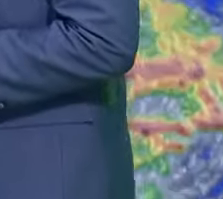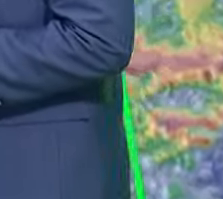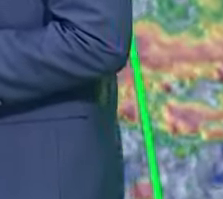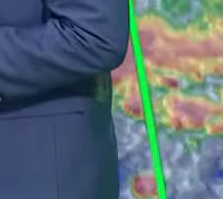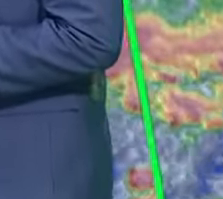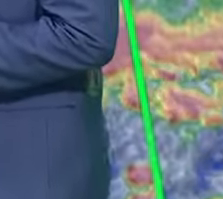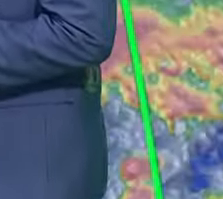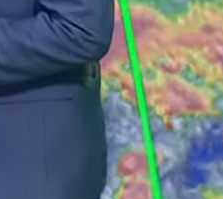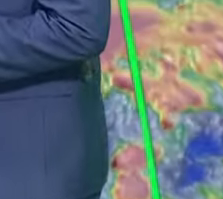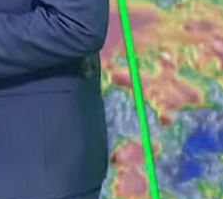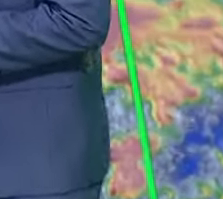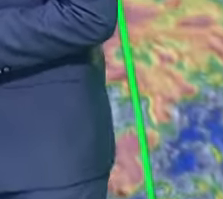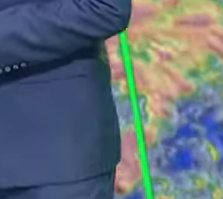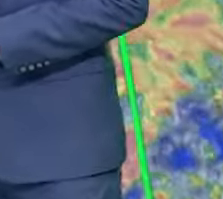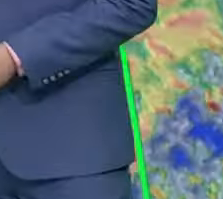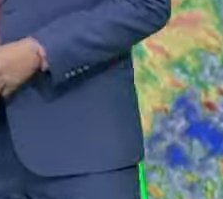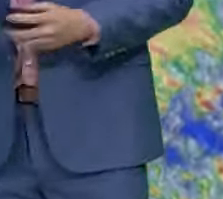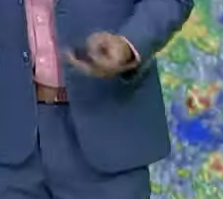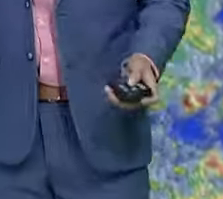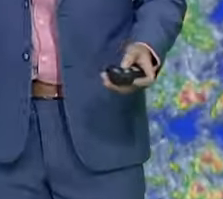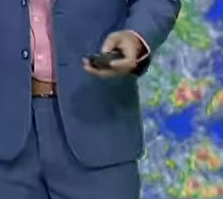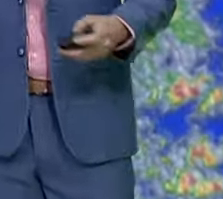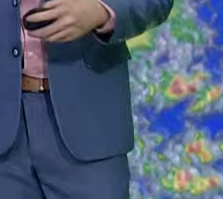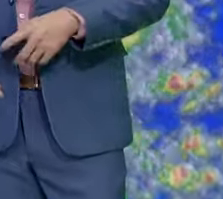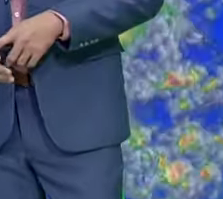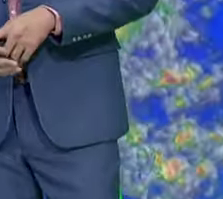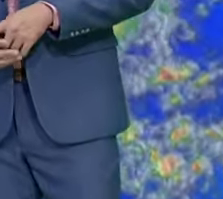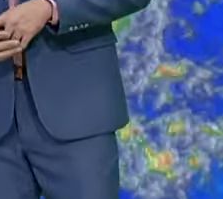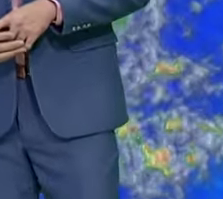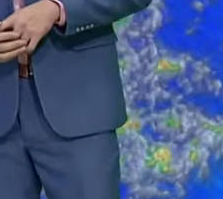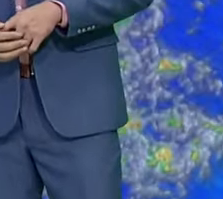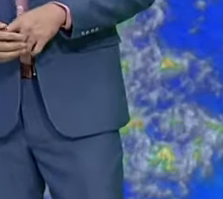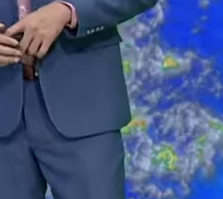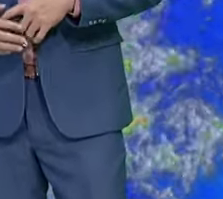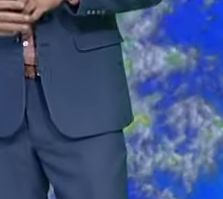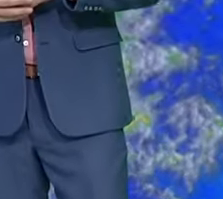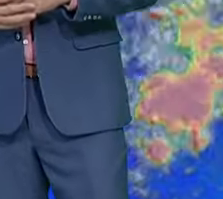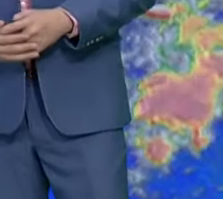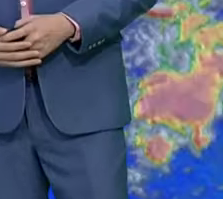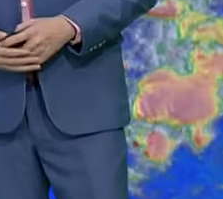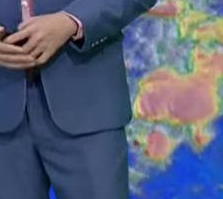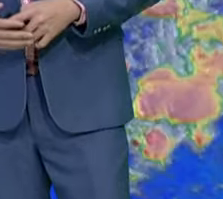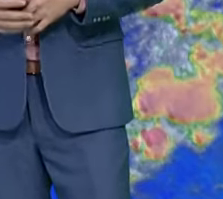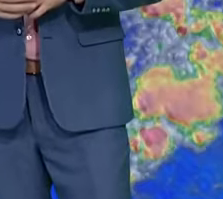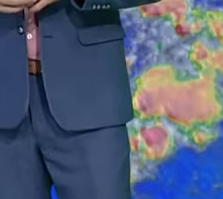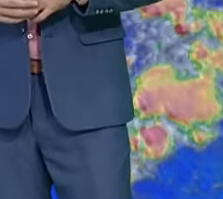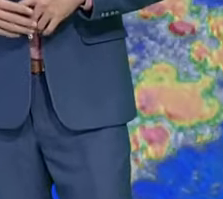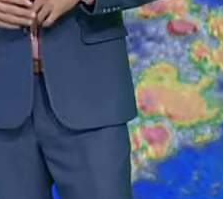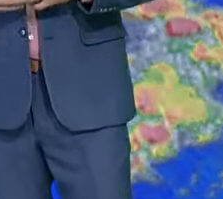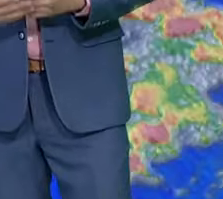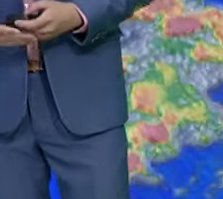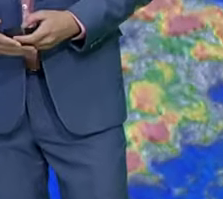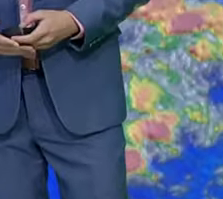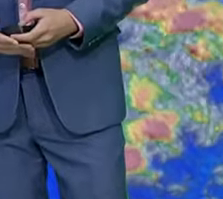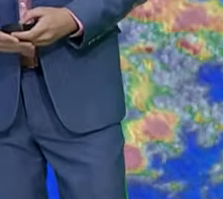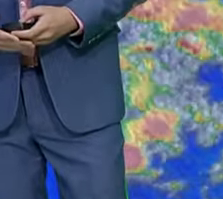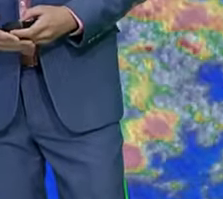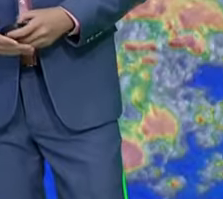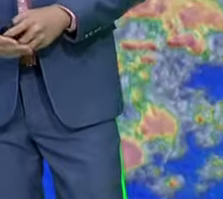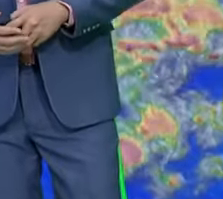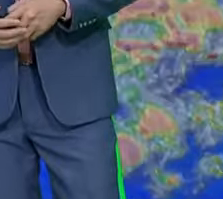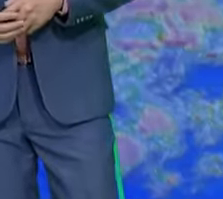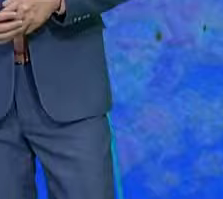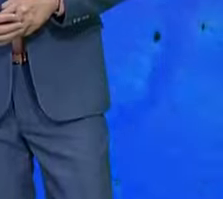silangan ng Katarman, Northern Samar. Hindi po inuitnasa ang magiging bagyo ayon sa PAGASA at posibleng malusaw na rin